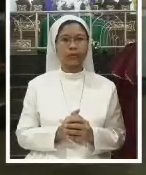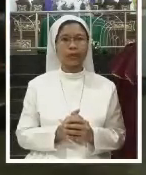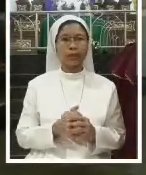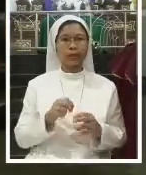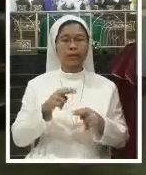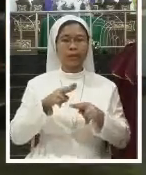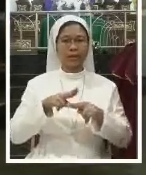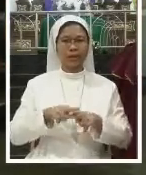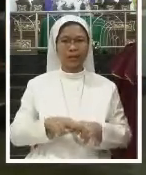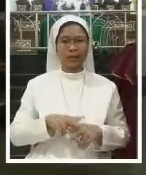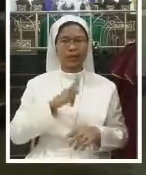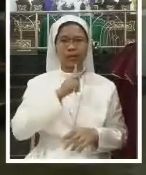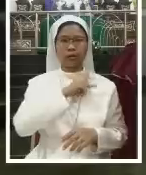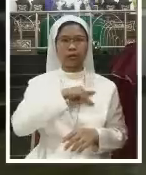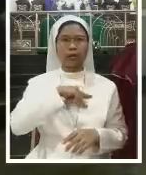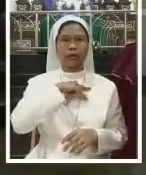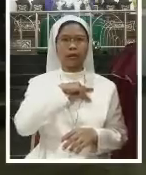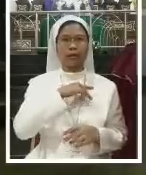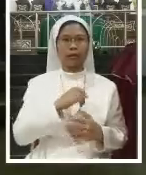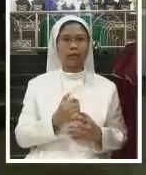Matukaw po ang gabos.